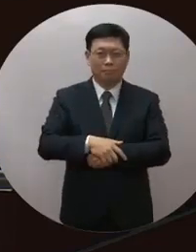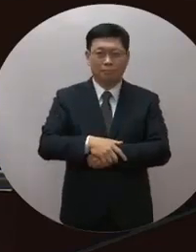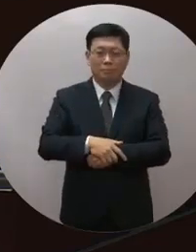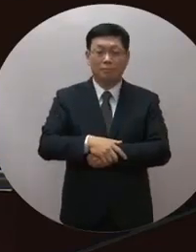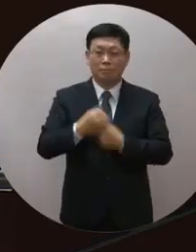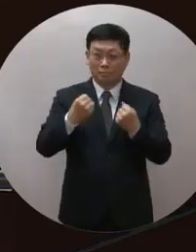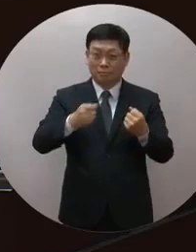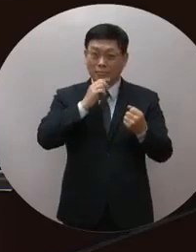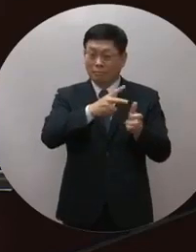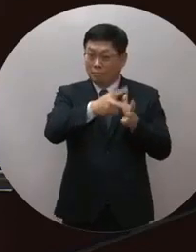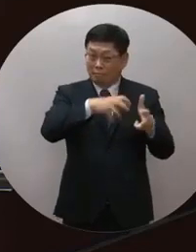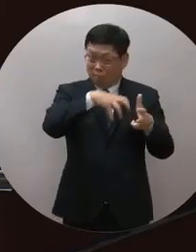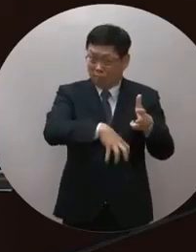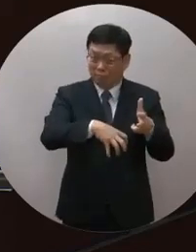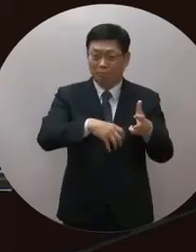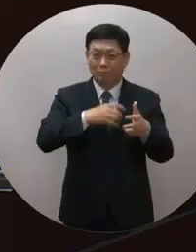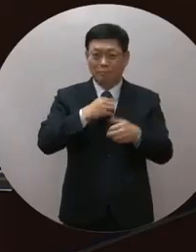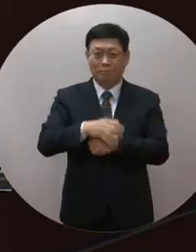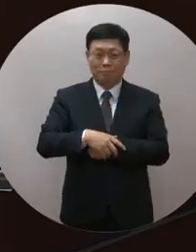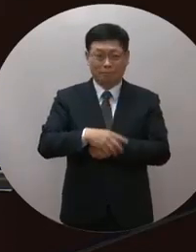在生产线上